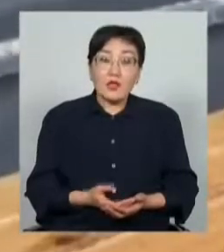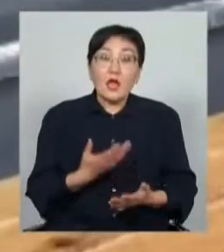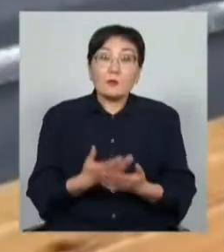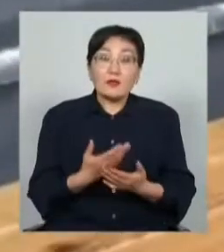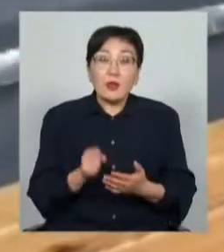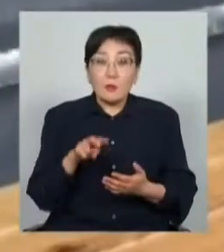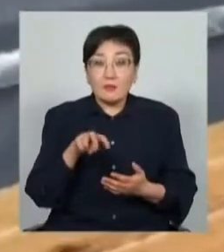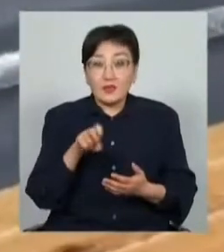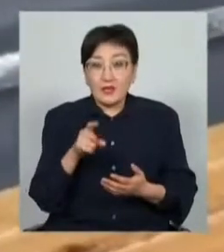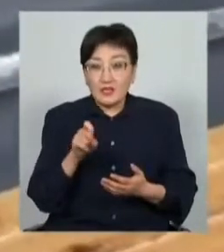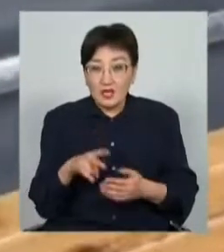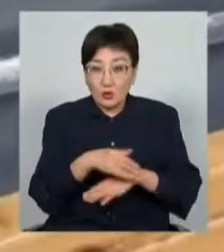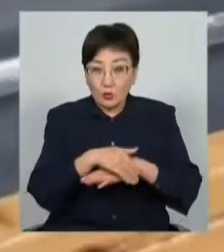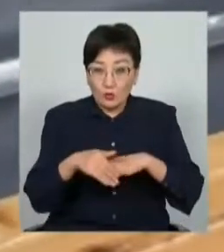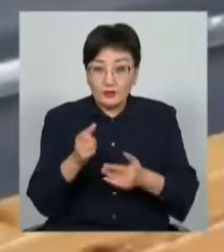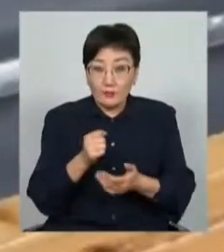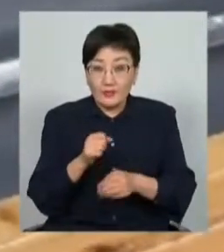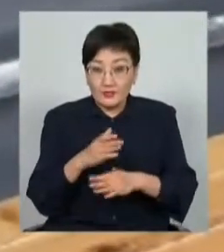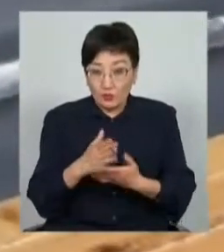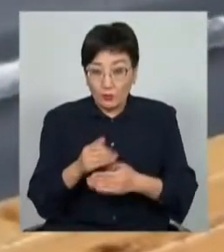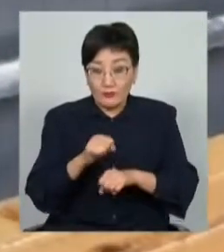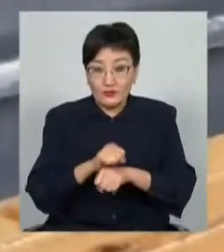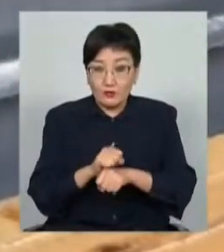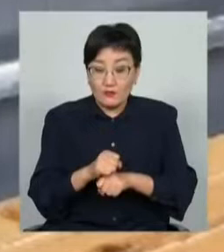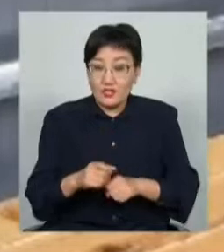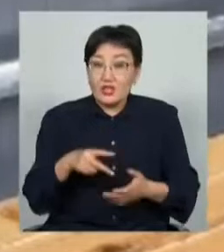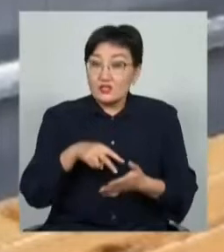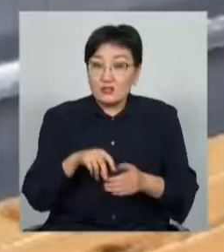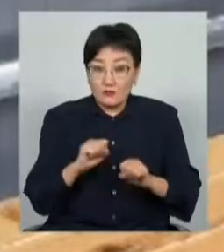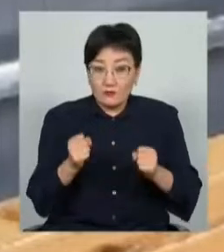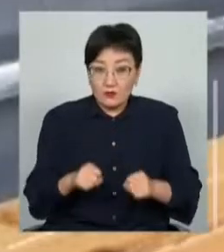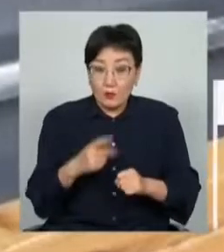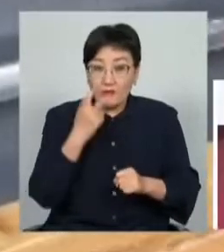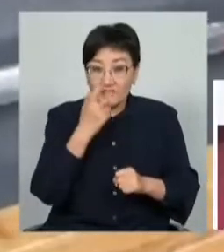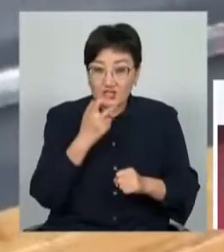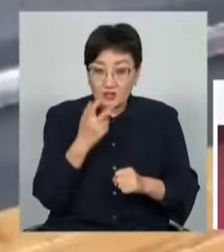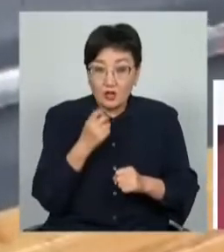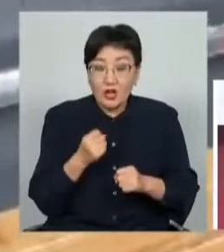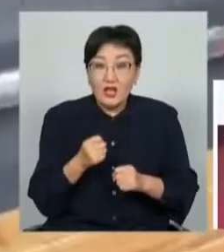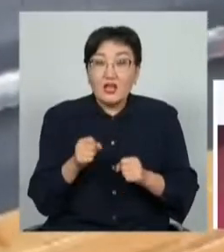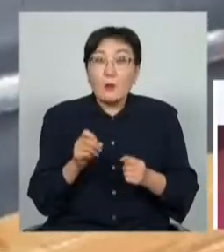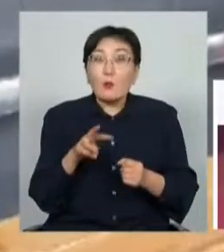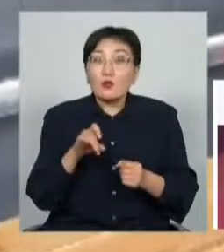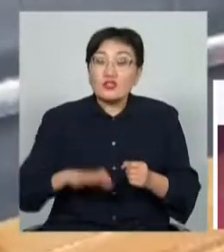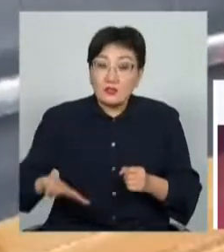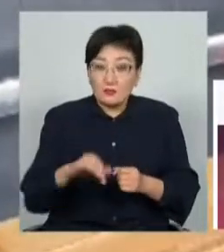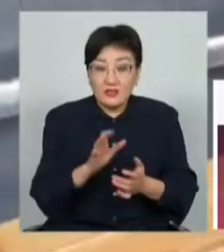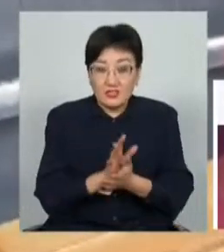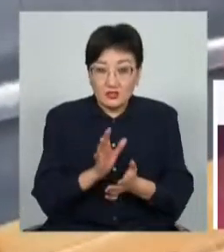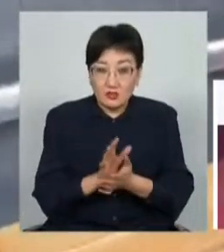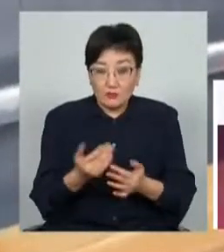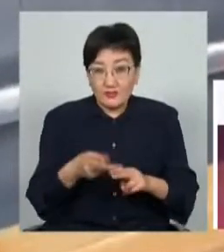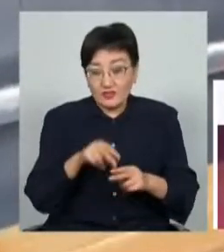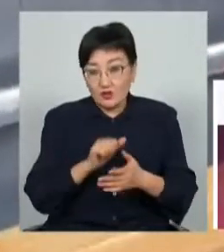Мысалы, Абылайхан көшесінде орналасқан мына бір аялдамада тұру мүмкін емес. Себебі қолқаны қапқан иіс шашылған қоқыс. Осының салдарынан